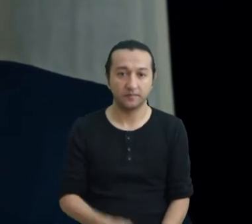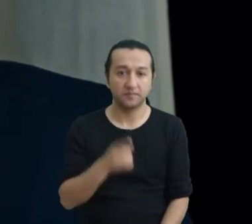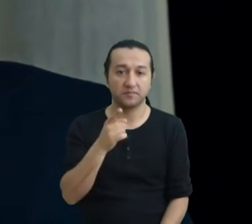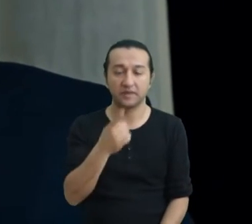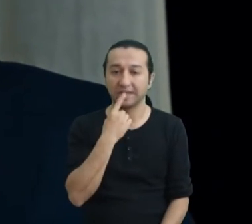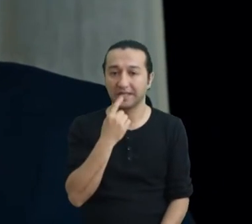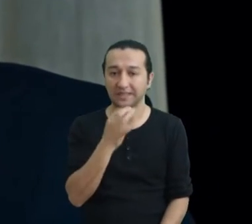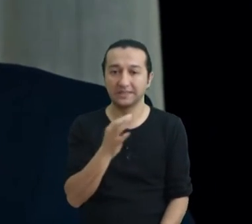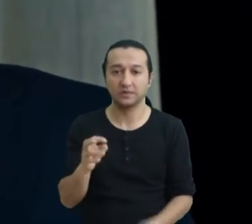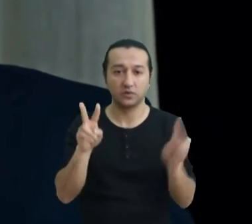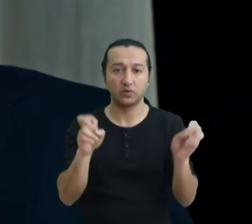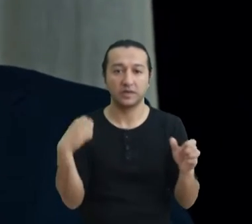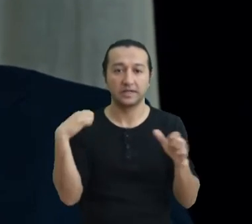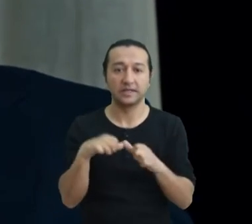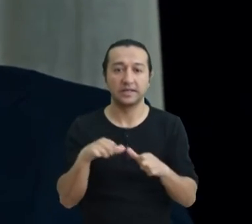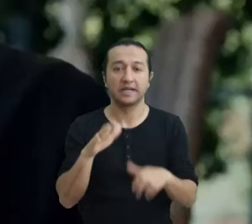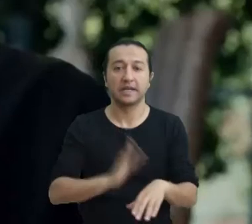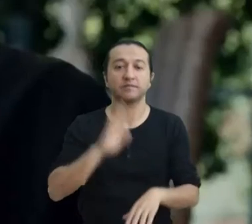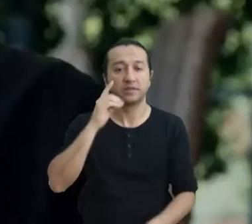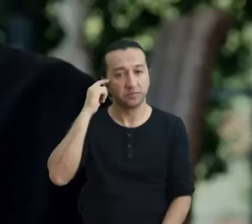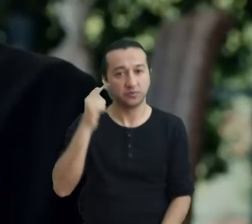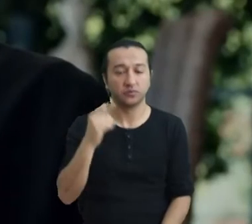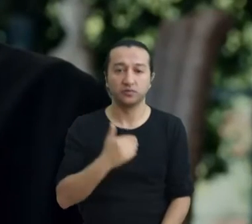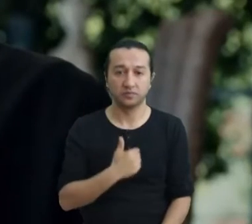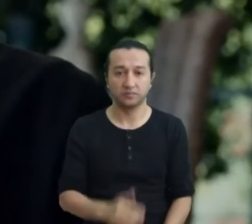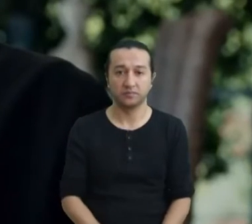Bu tatsız durumu bir daha yaşamayacağını ümit ediyorum.